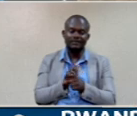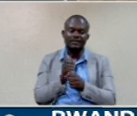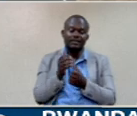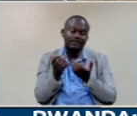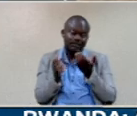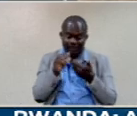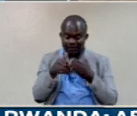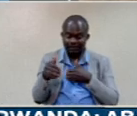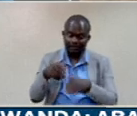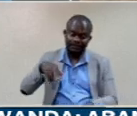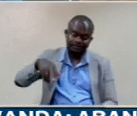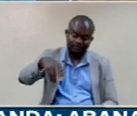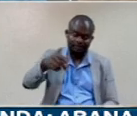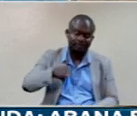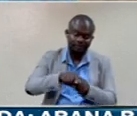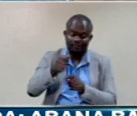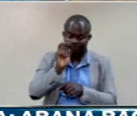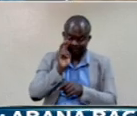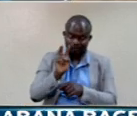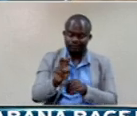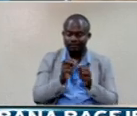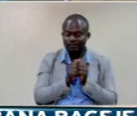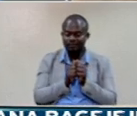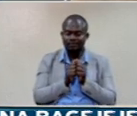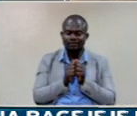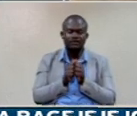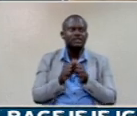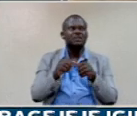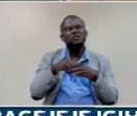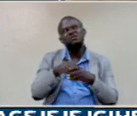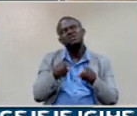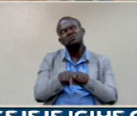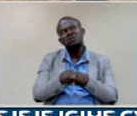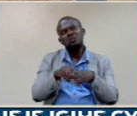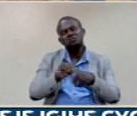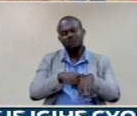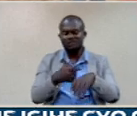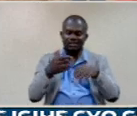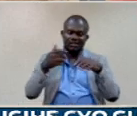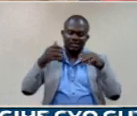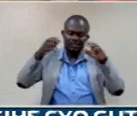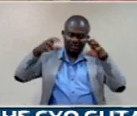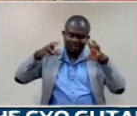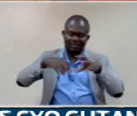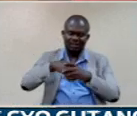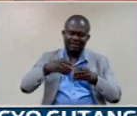yewe n'ugenda n'amaguru nawe arabibona. Nko mu gihe cy'imvura haba